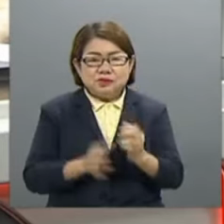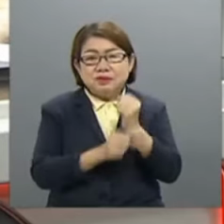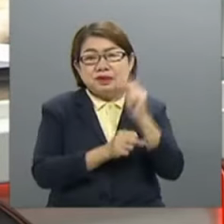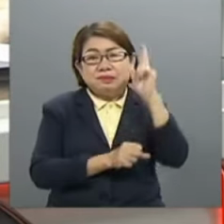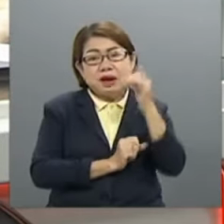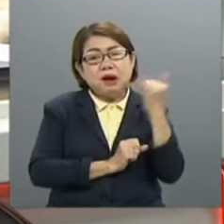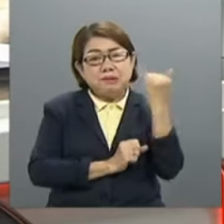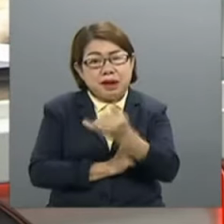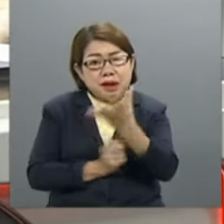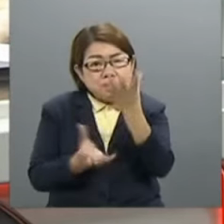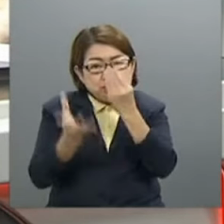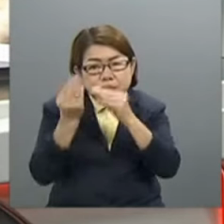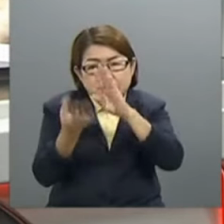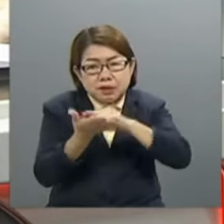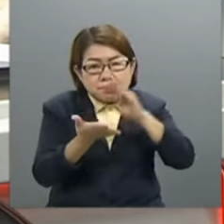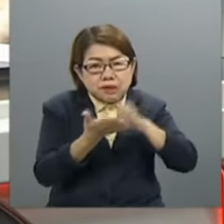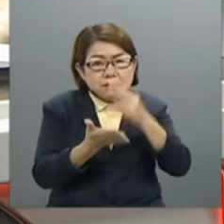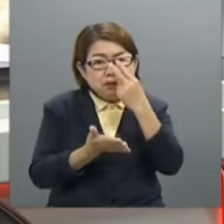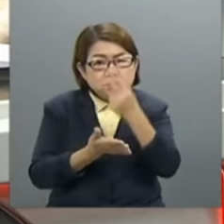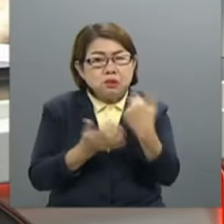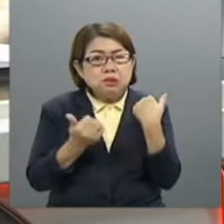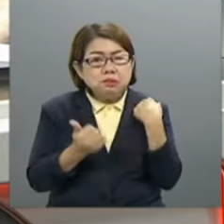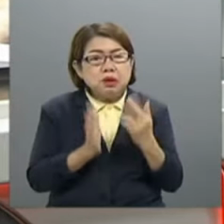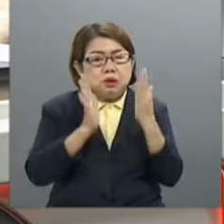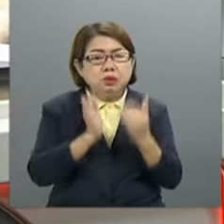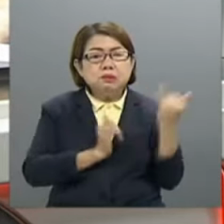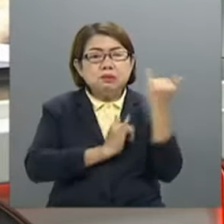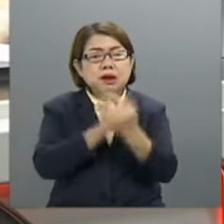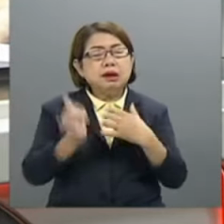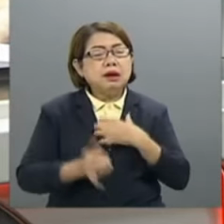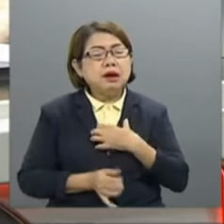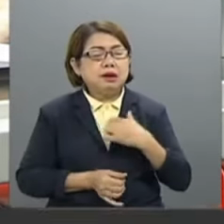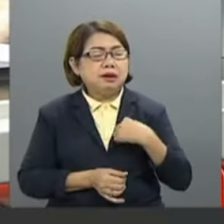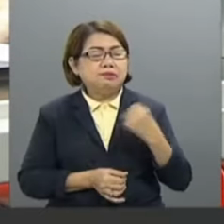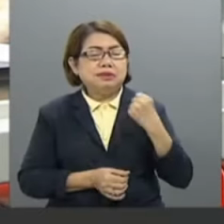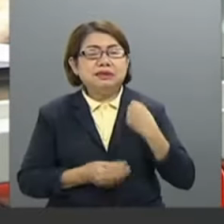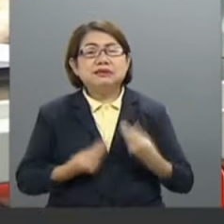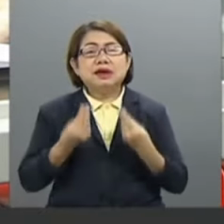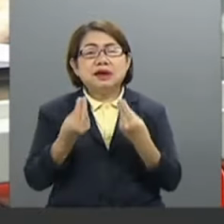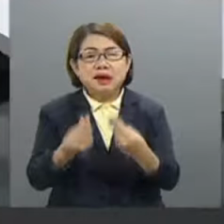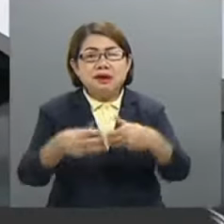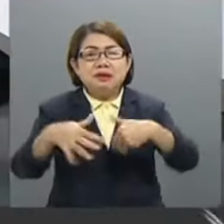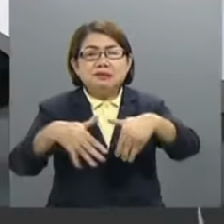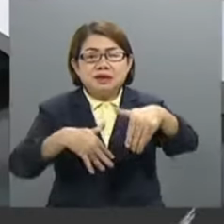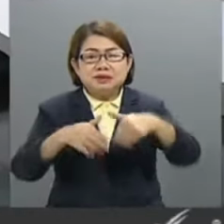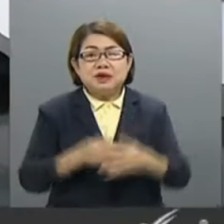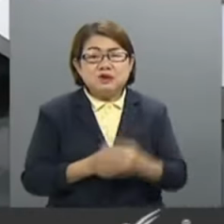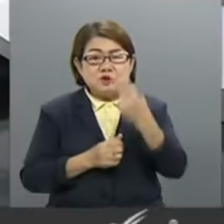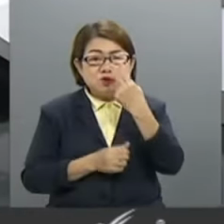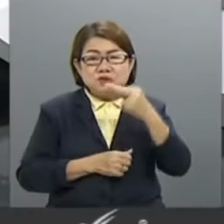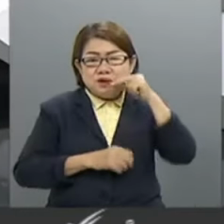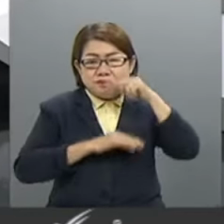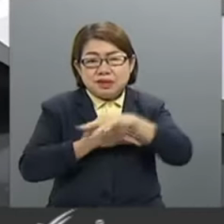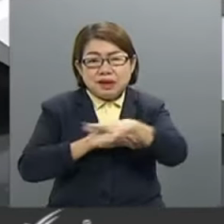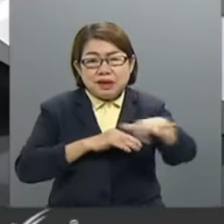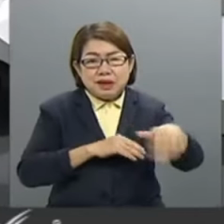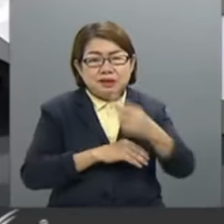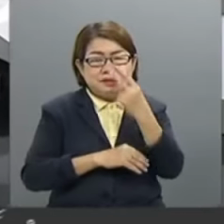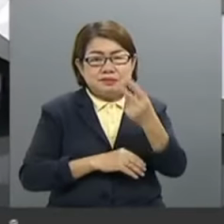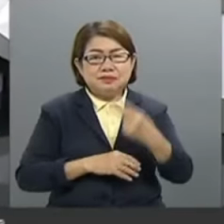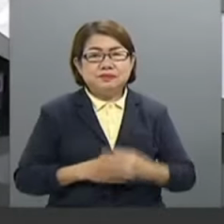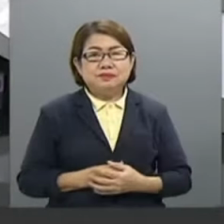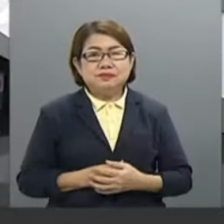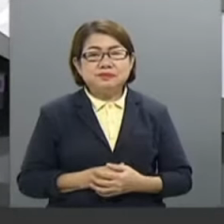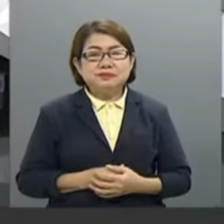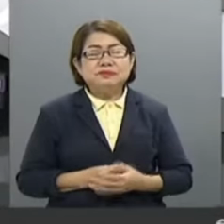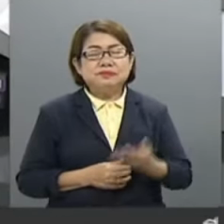าให้กำลังใจคนระยองติดตามจากคุณภัทรพรนะครับอยู่ที่หาดแสงจันทร์อำเภอเมืองระยองครับคุณภัทรพรเชิญครับ รงคุณม